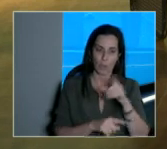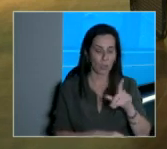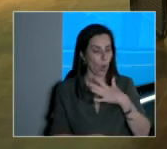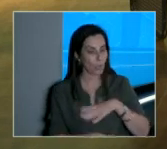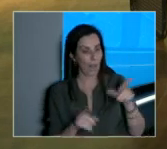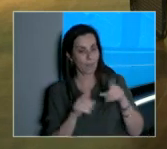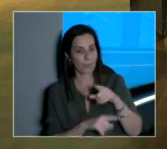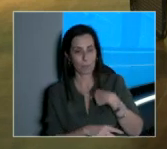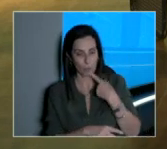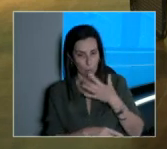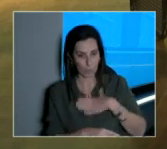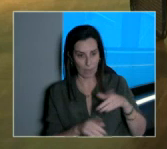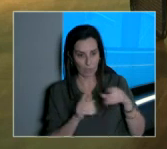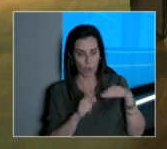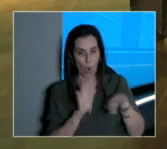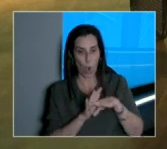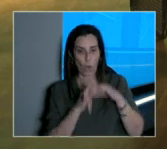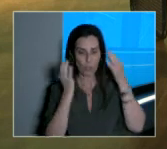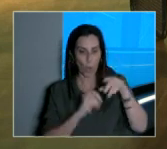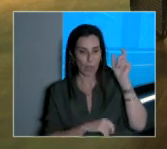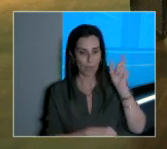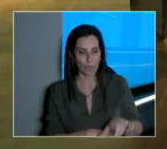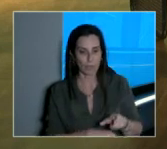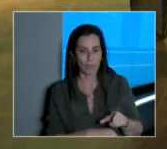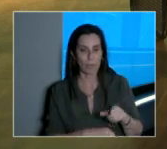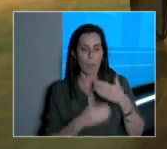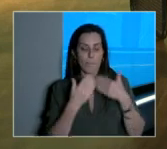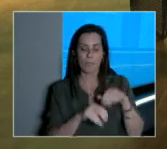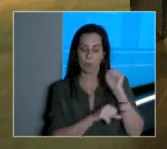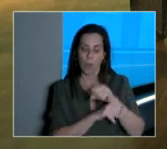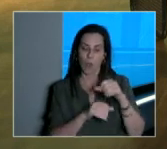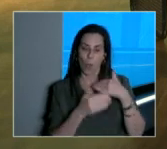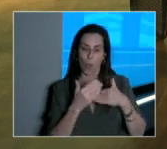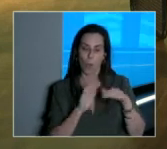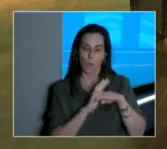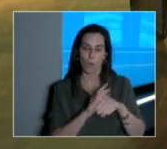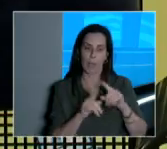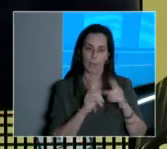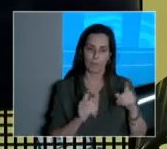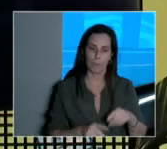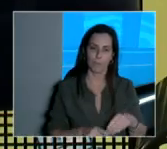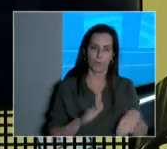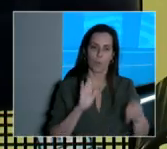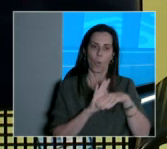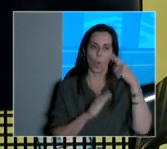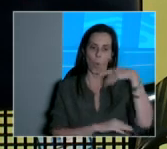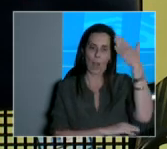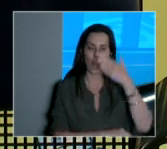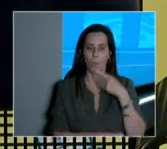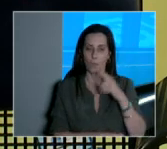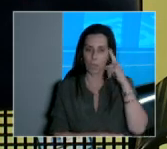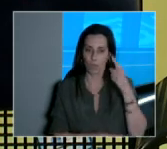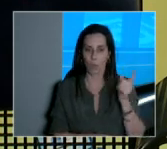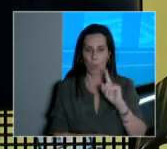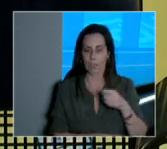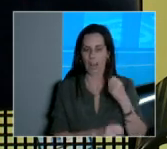לבטל אותו, חס וחלילה, אני אמרתי שאני רוצה לבטל אותו. אני אמרתי שאני רוצה פסקת התגברות על חוקים אחרים, בנושאים אחרים. חוק הלאום הוא חוק שלדעתי